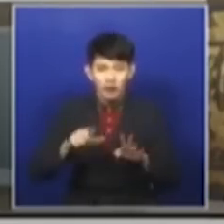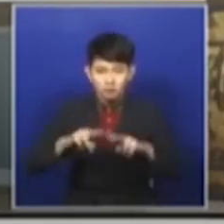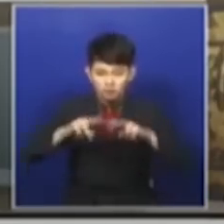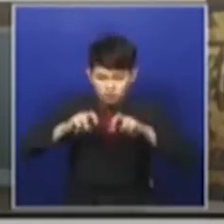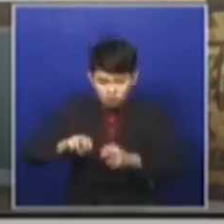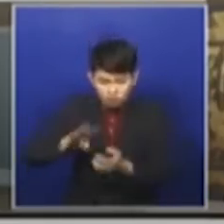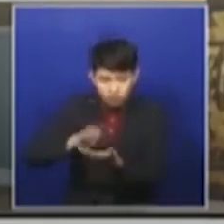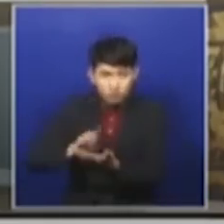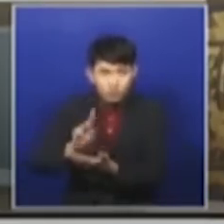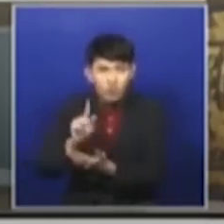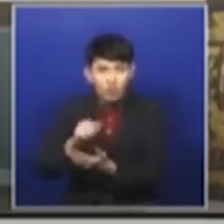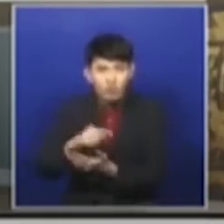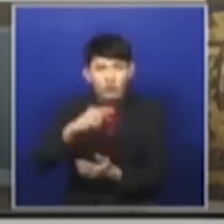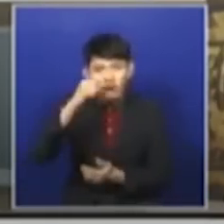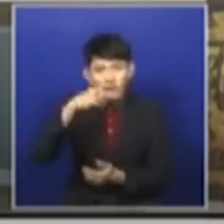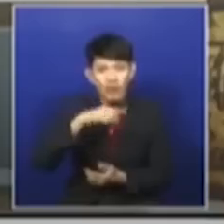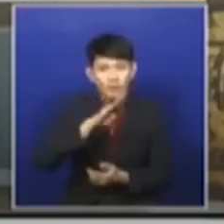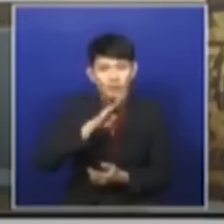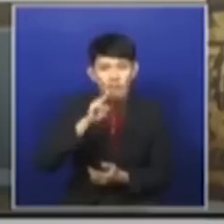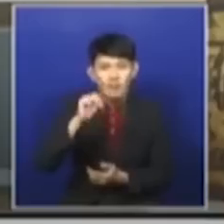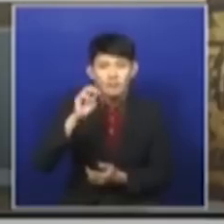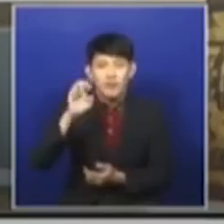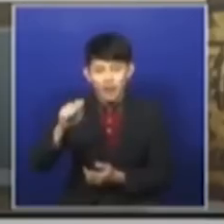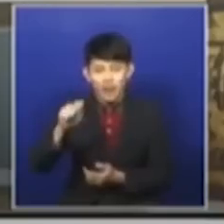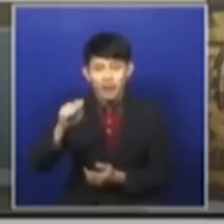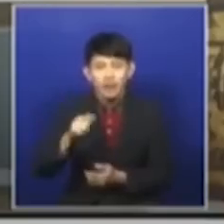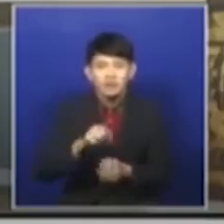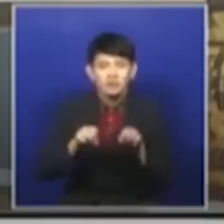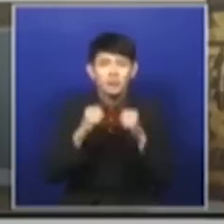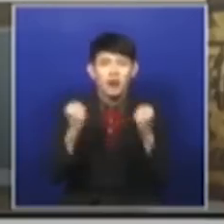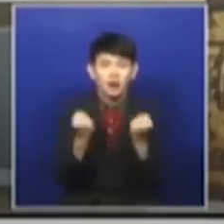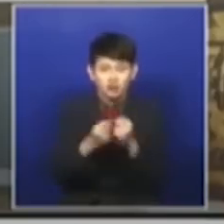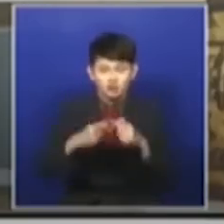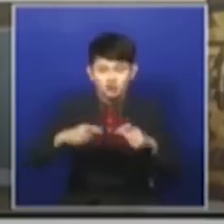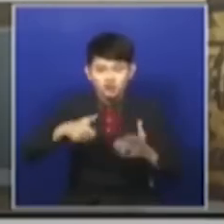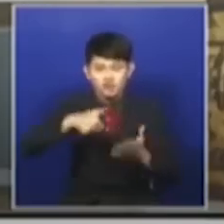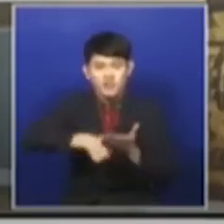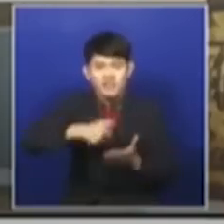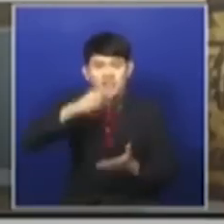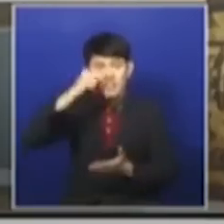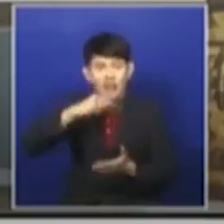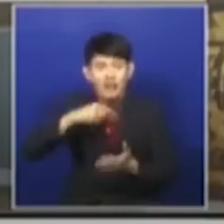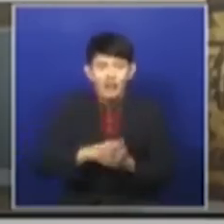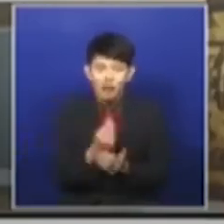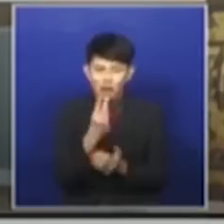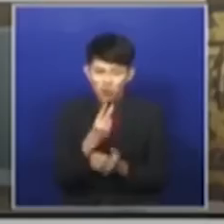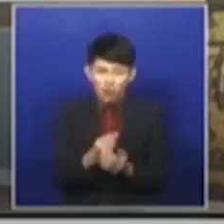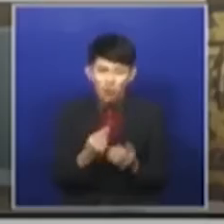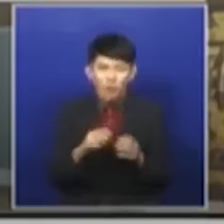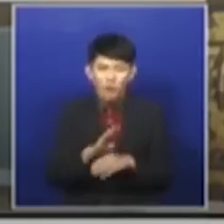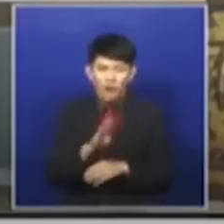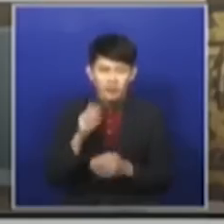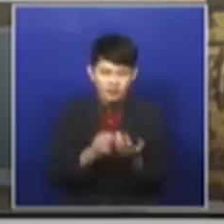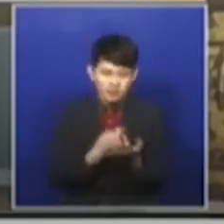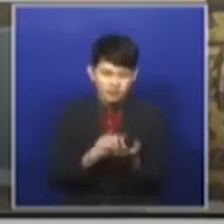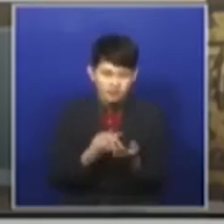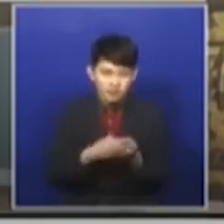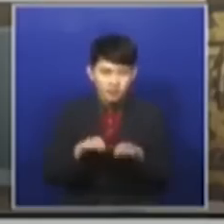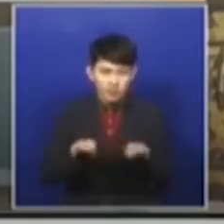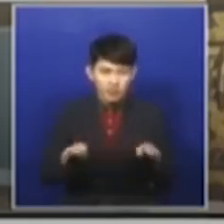ข้อมูลมาจากไทย BMA หรือสมาคมตราสารหนี้ไทยแล้วนั่งนับบริษัทที่เข้าหลักเกณฑ์ผมดำได้